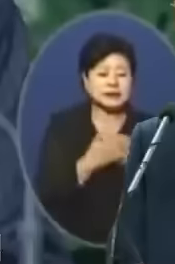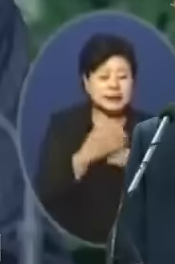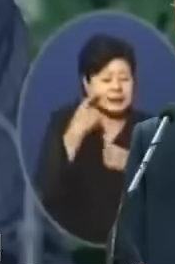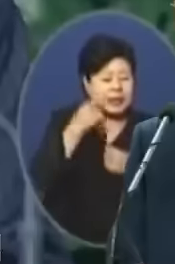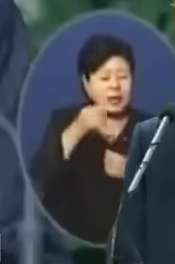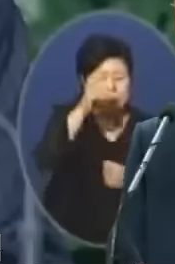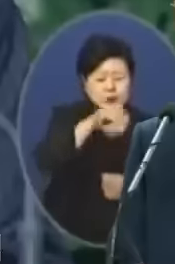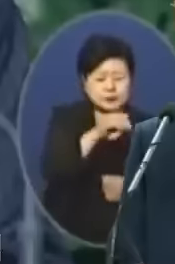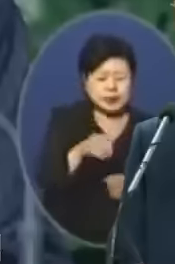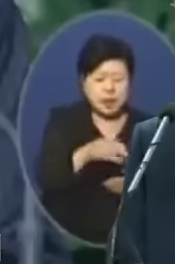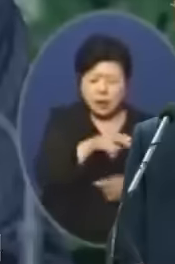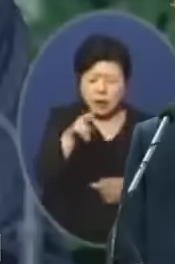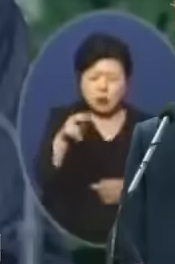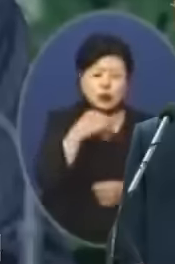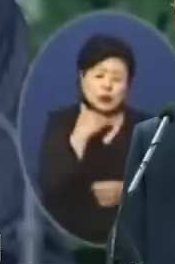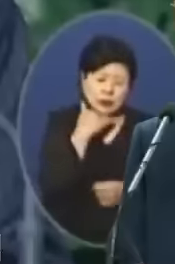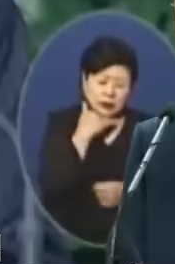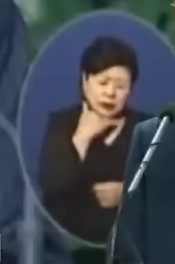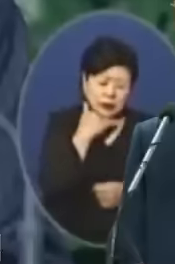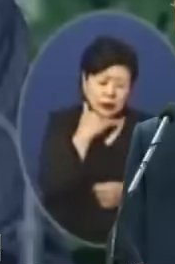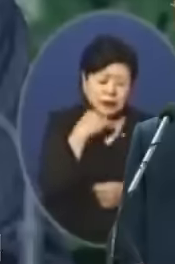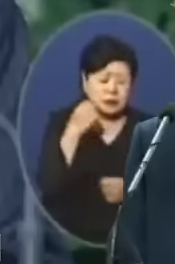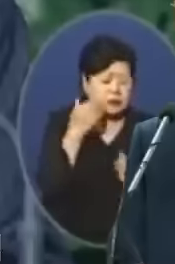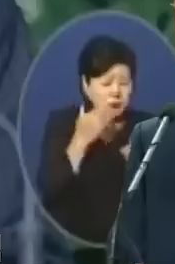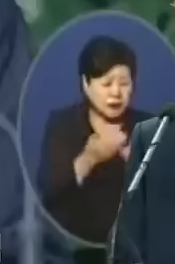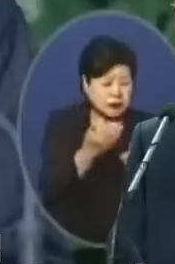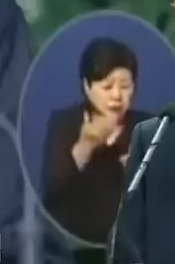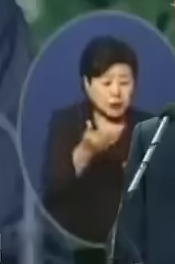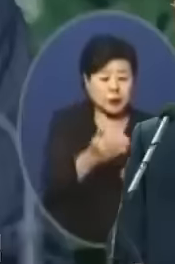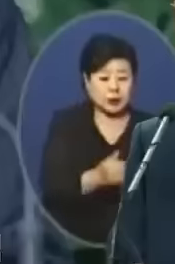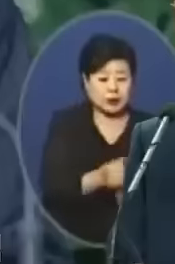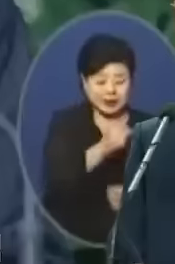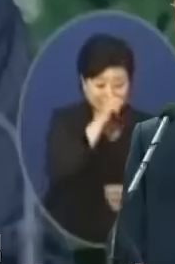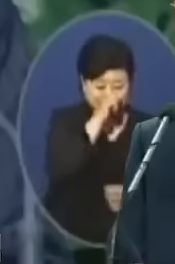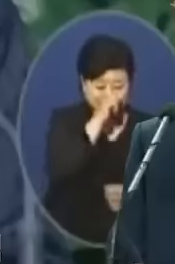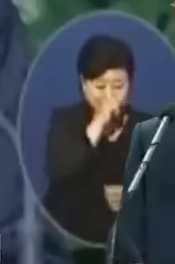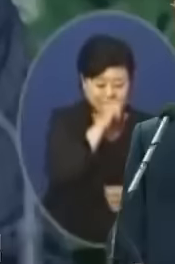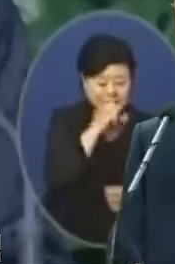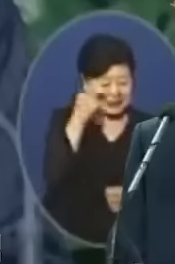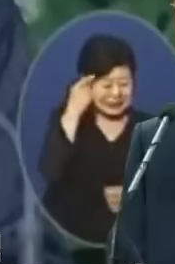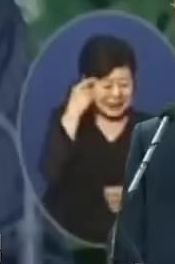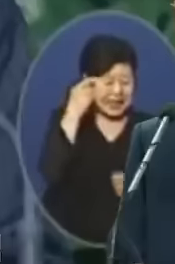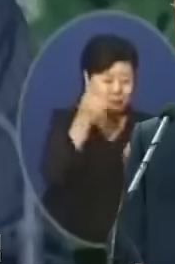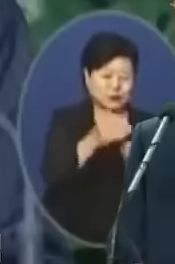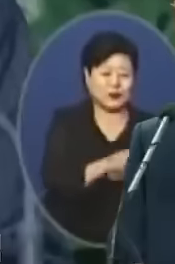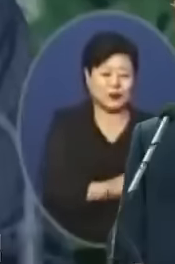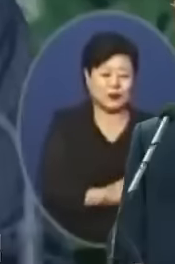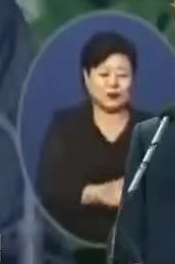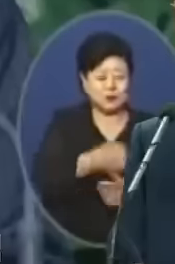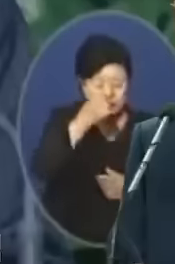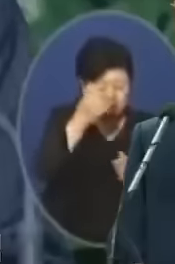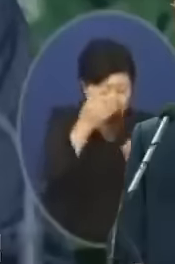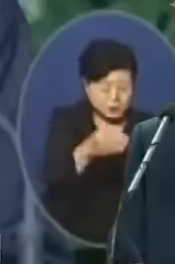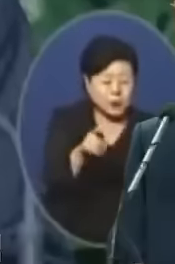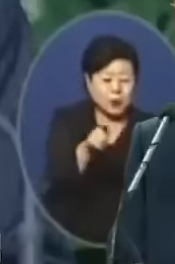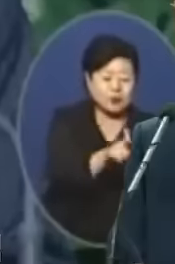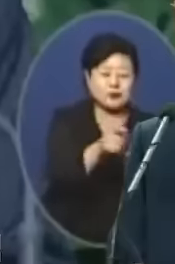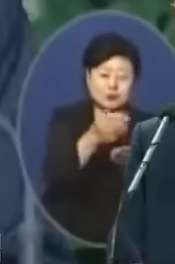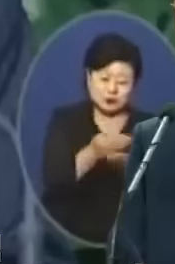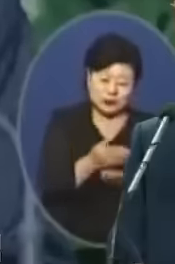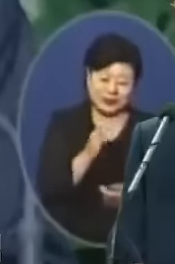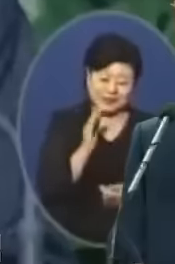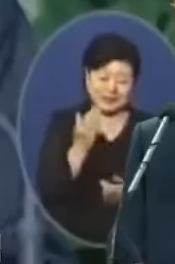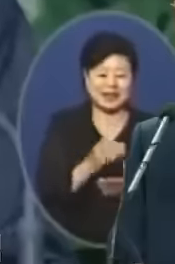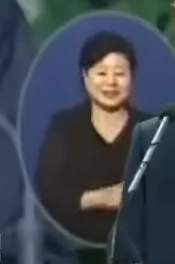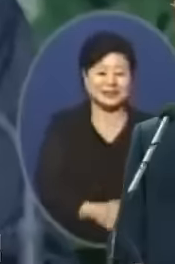위해서 십자가를 바라보고 기다리면 성령께서 여러분에게 좋은 아이디어를 주시고 꿈을 주시고 믿음을 주시는